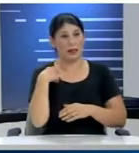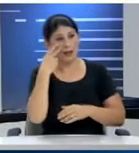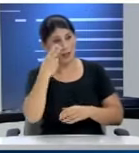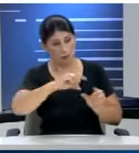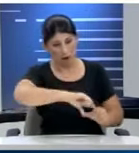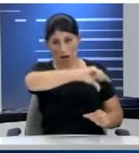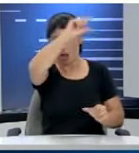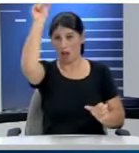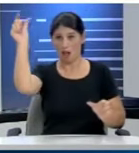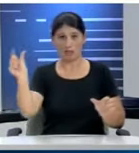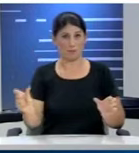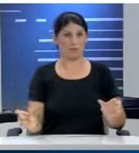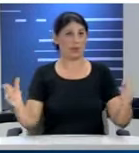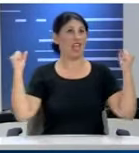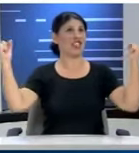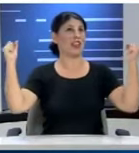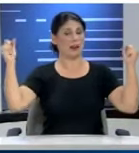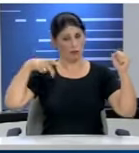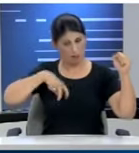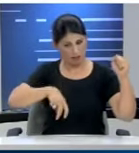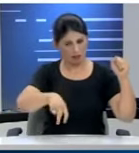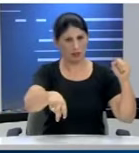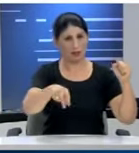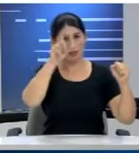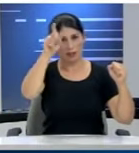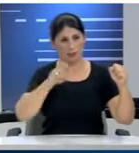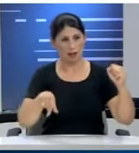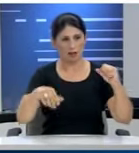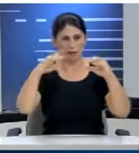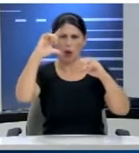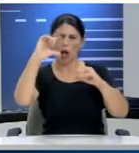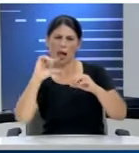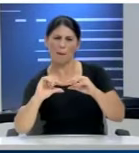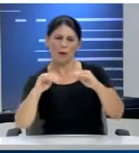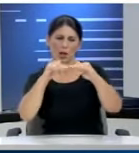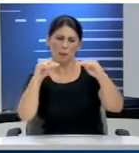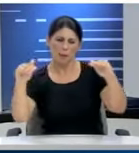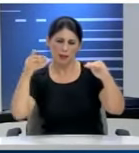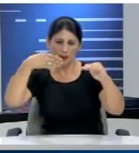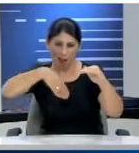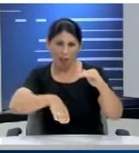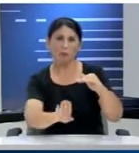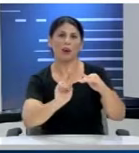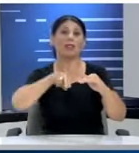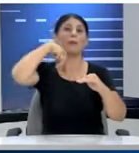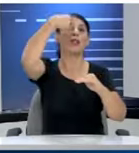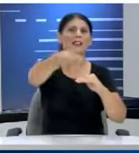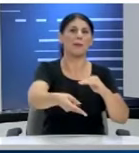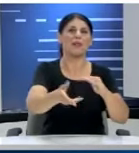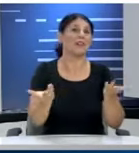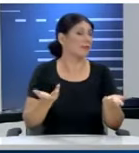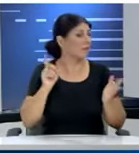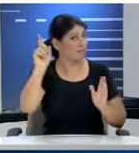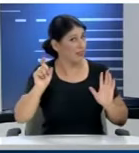αψίδες ή μήπως τελικά θα περάσετε κάτω και από τον πύχη αυτόν, τον χαμηλό πύχη που έχετε βάλει. Εδώ είμαστε, θα το